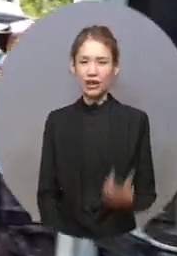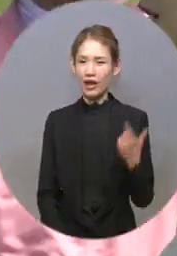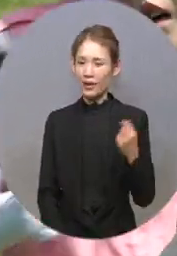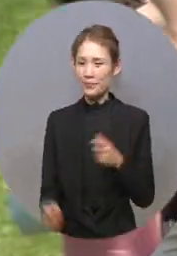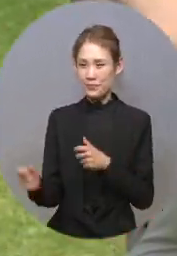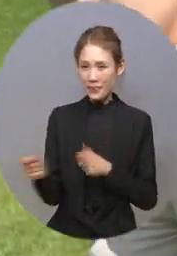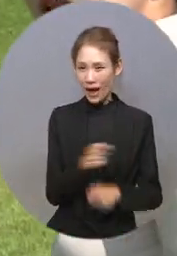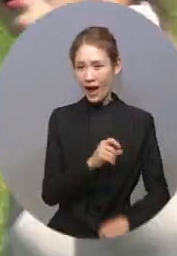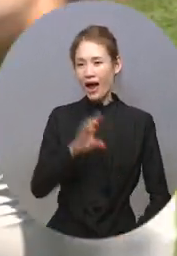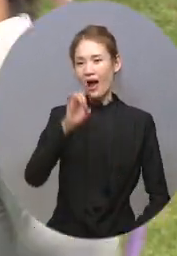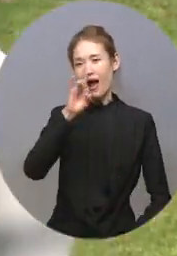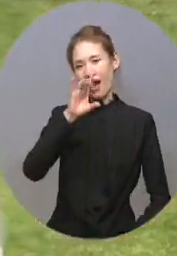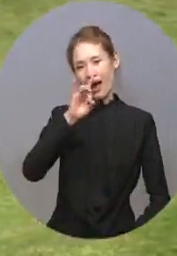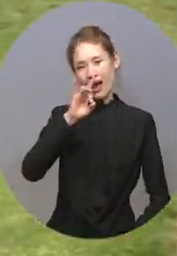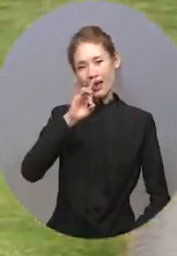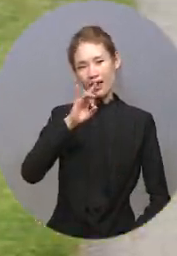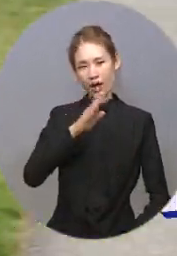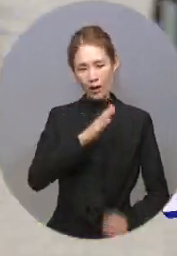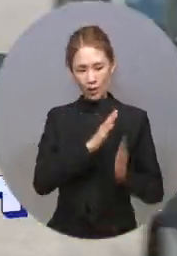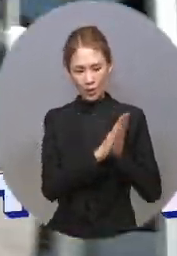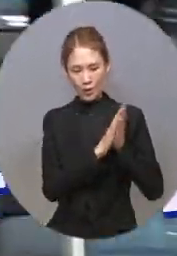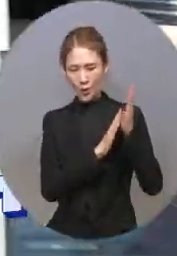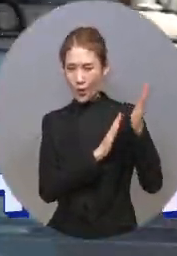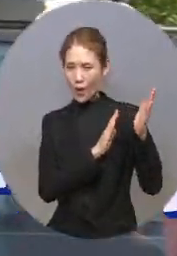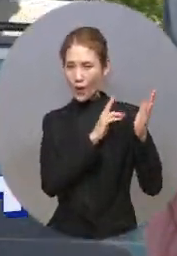되겠구만. 그러게. 완전 왼쪽 봐야 되네.